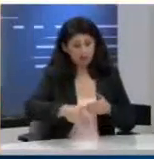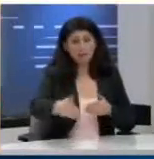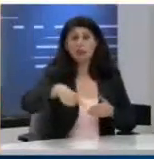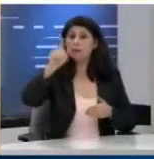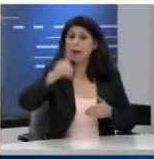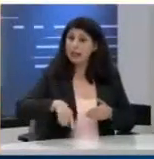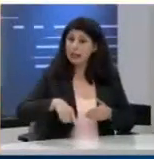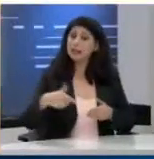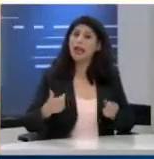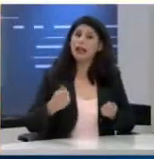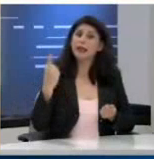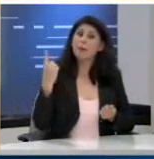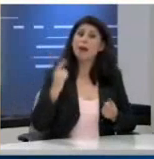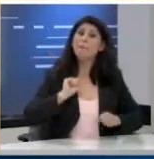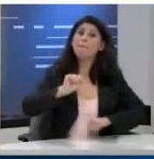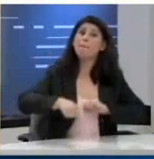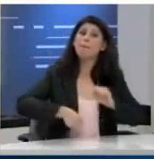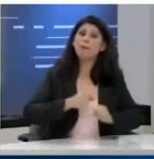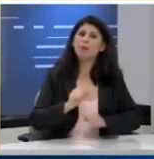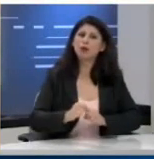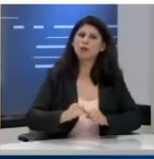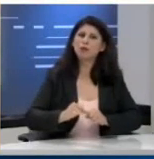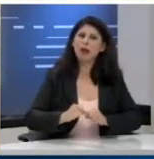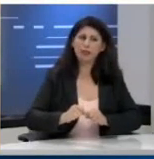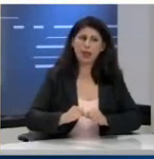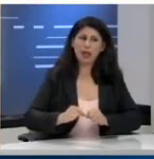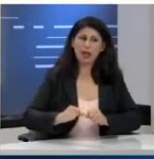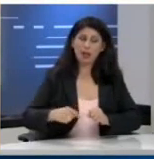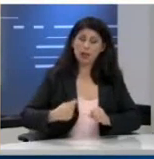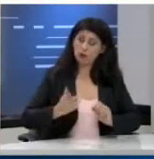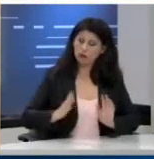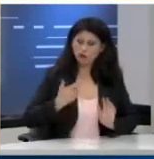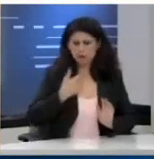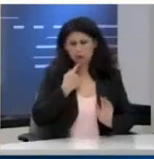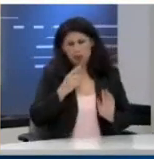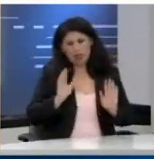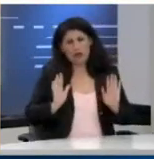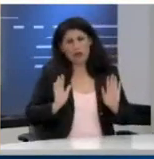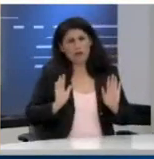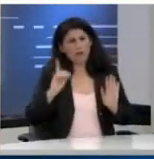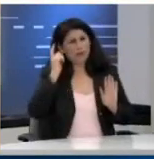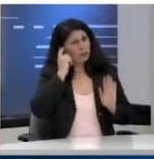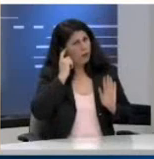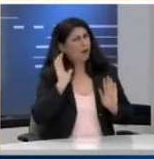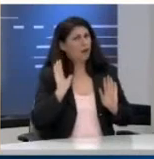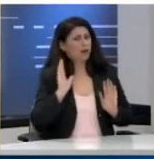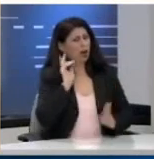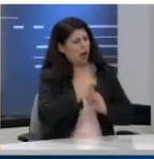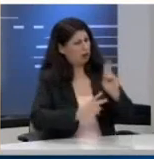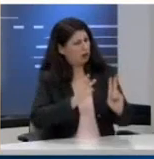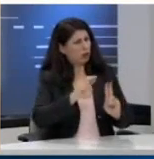έγινε και μία προσπάθεια ενοχλητική. Δεν λέω, κατανοώ το να κατηγορήσει κανείς